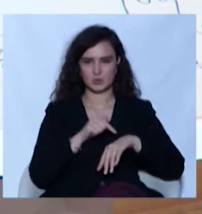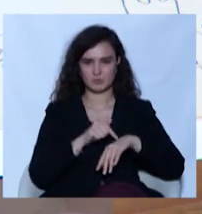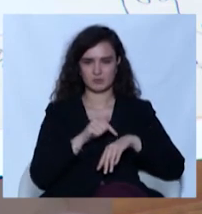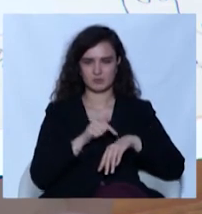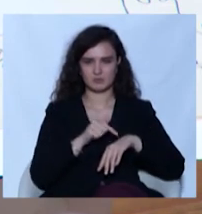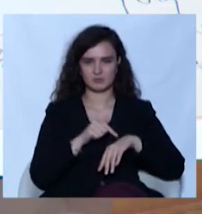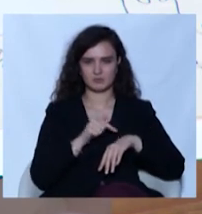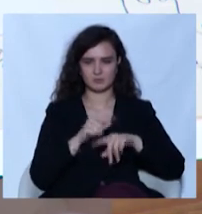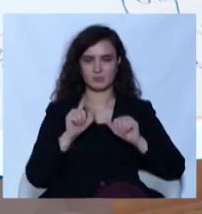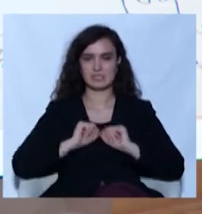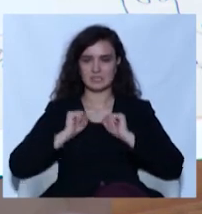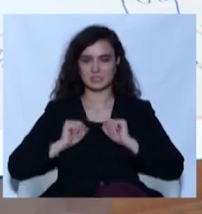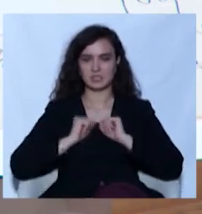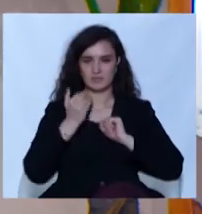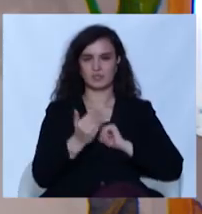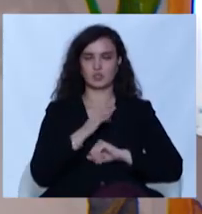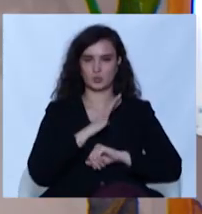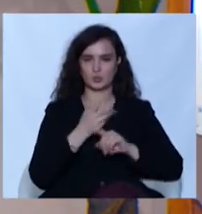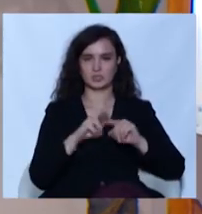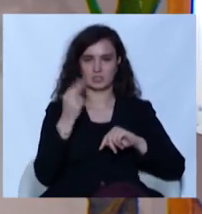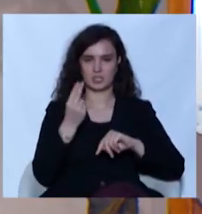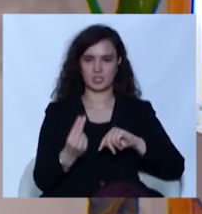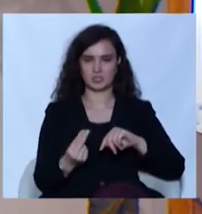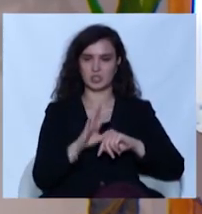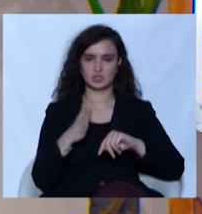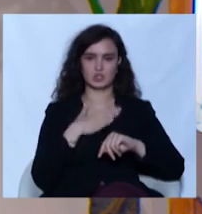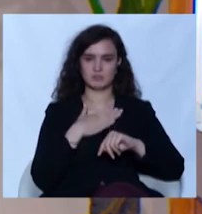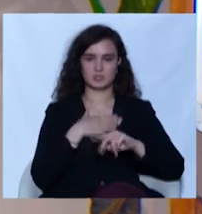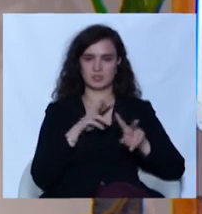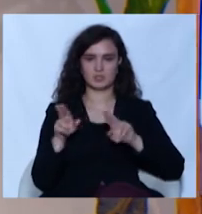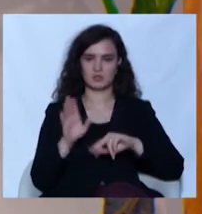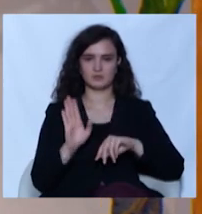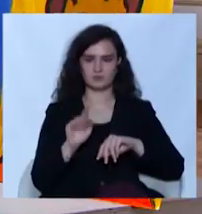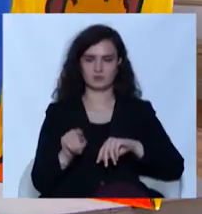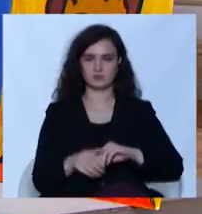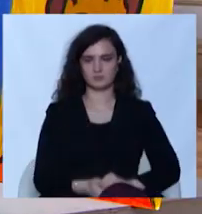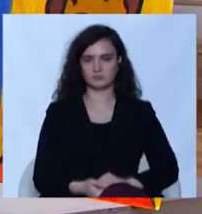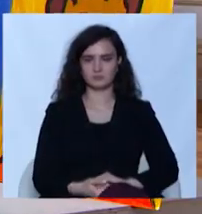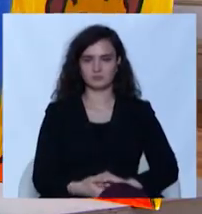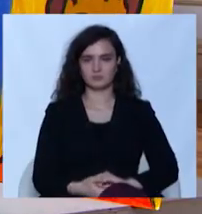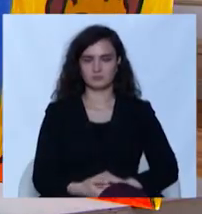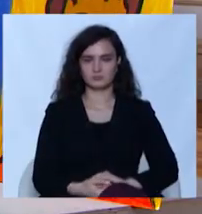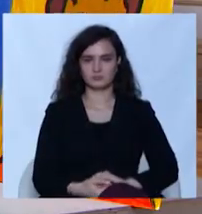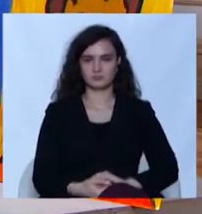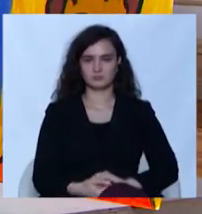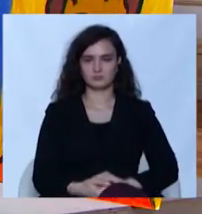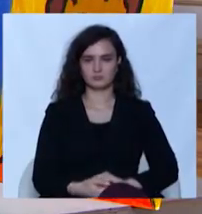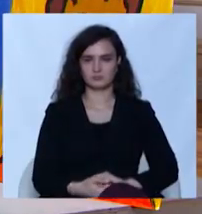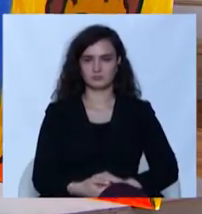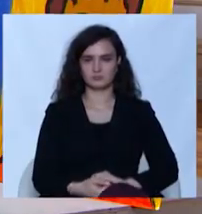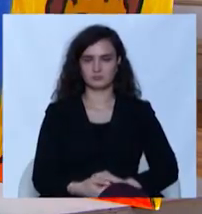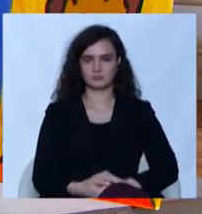ამიტომ ეცადეთ, რომ თქვენი იყოს ეს ნახატი და არც ჩემსას გავდეს და არც არავისას, ხო? აი ესე.